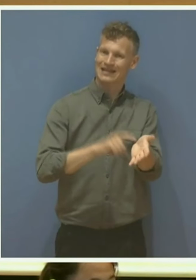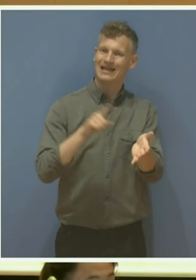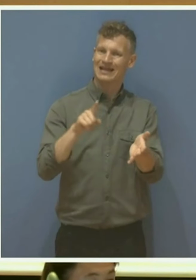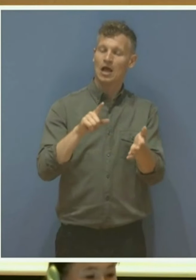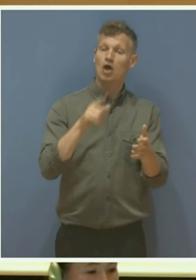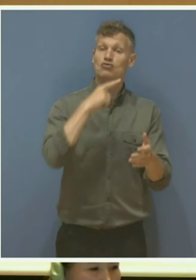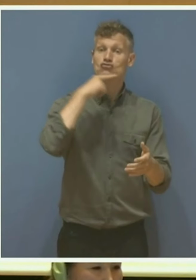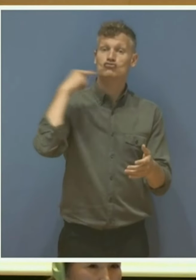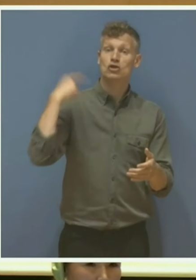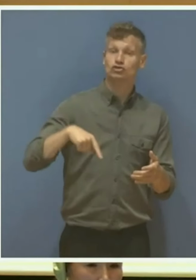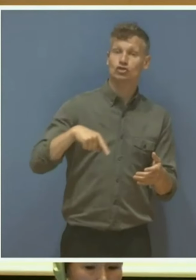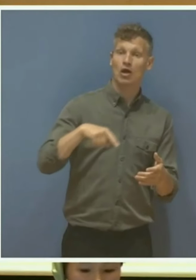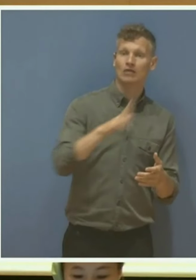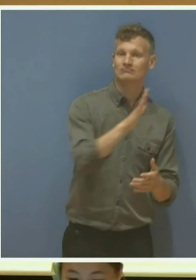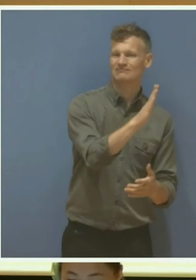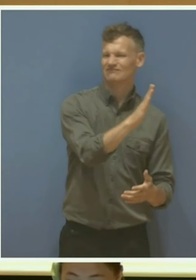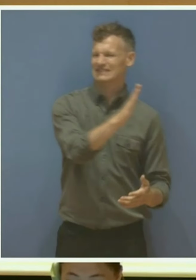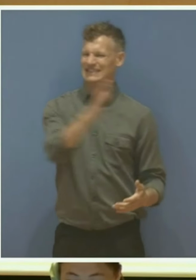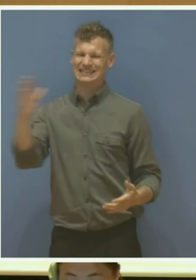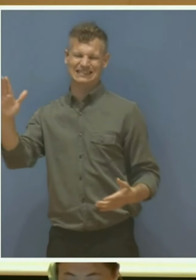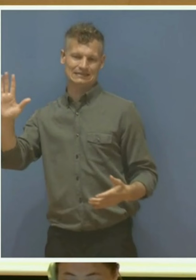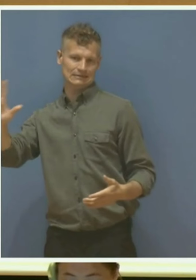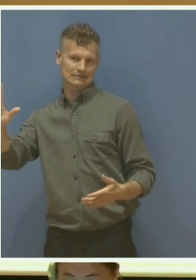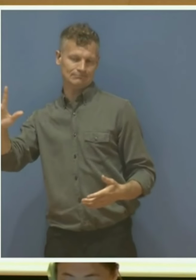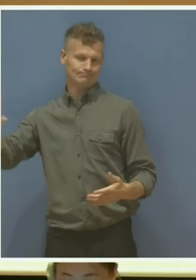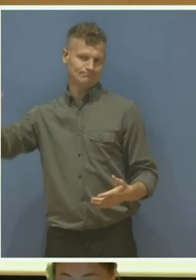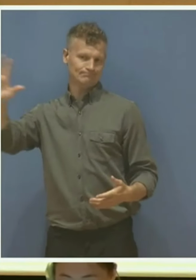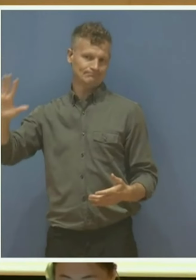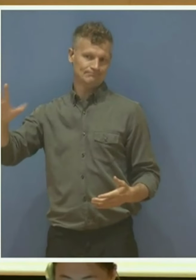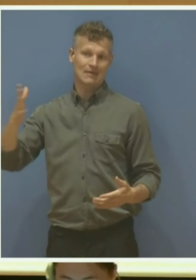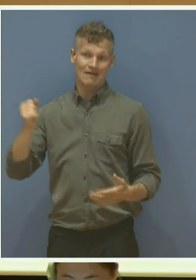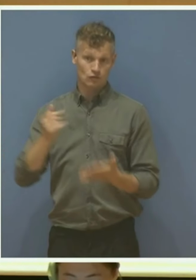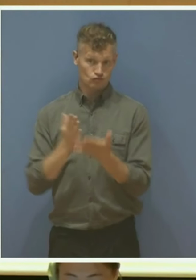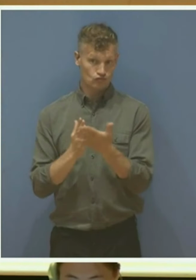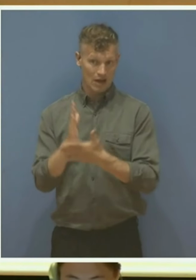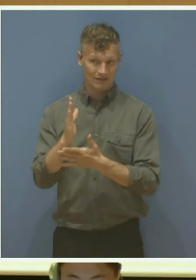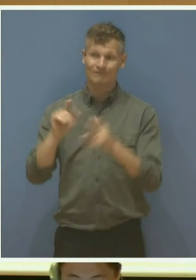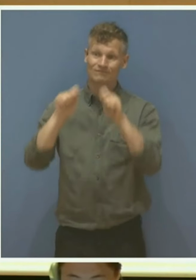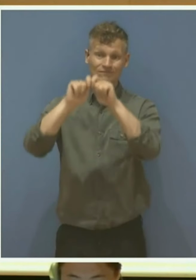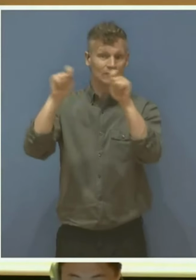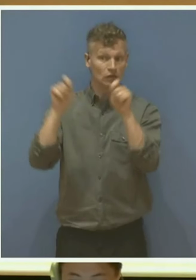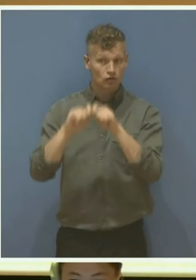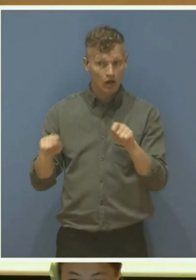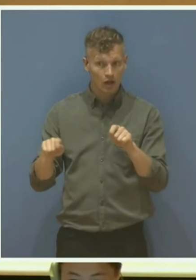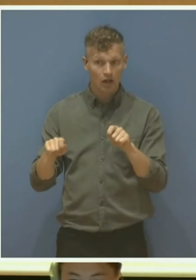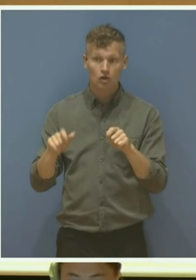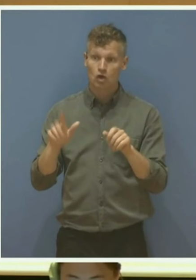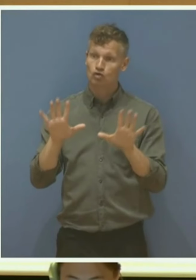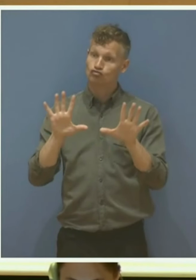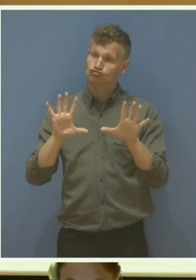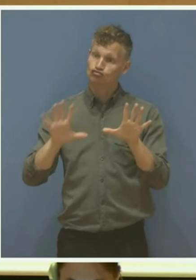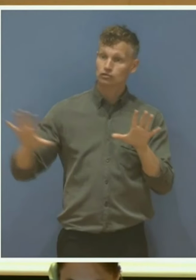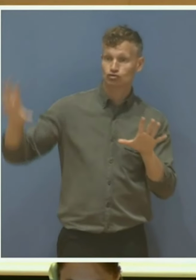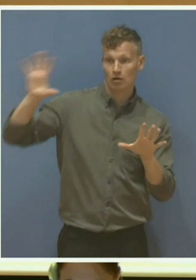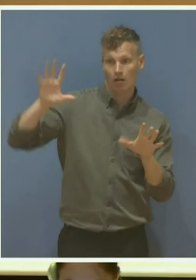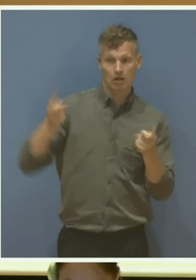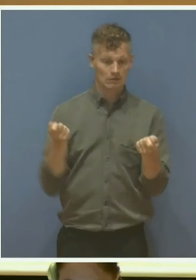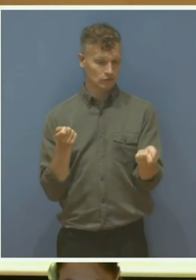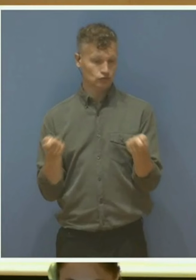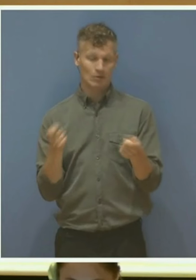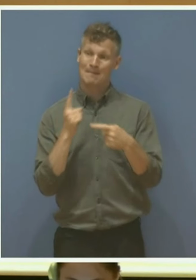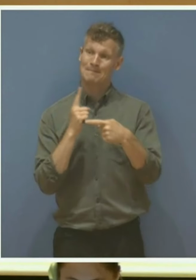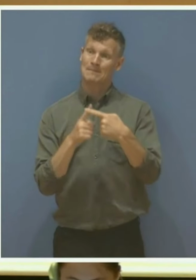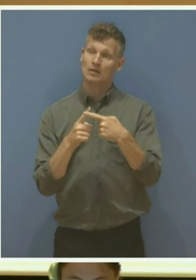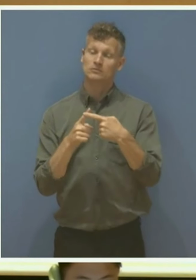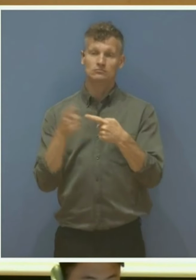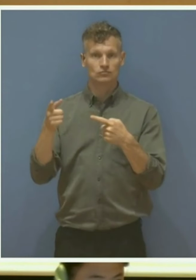гарантированы Конституцией России, действует федеральное и региональное отраслевое законодательство, а также концепции устойчивого развития коренных народов.